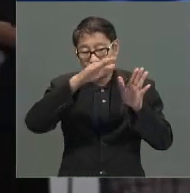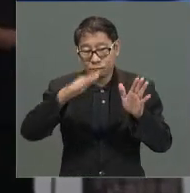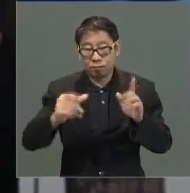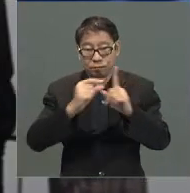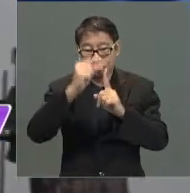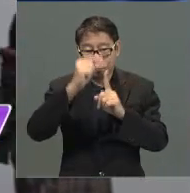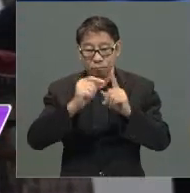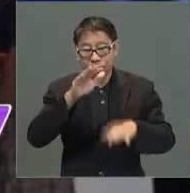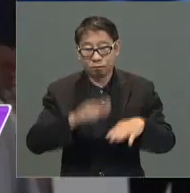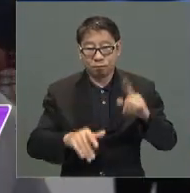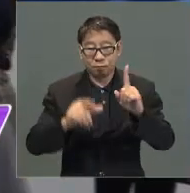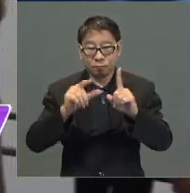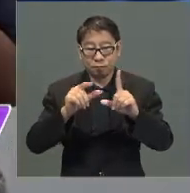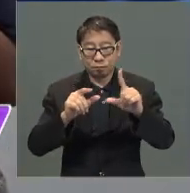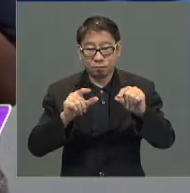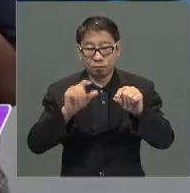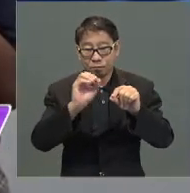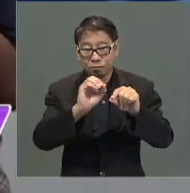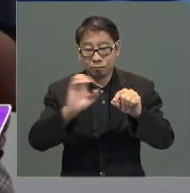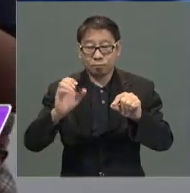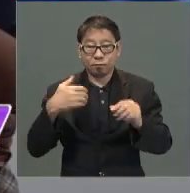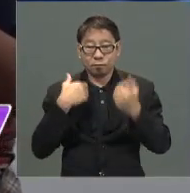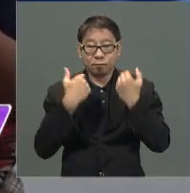ตำบลอัยเยอร์เวงอำเภอเบตงจังหวัดยะลามีนักท่องเที่ยวในจังหวัดชายแดนภาคใต้สวมใส่หน้ากากอนามัยแล้วก็ขึ้นมาสัมผัสอากาศเย็นพร้อมชมความงดงามของทะเลหมอกทะเลเหมาะสีขาวโพลนหนาแน่นเต็มยอดเขานะคะทำกลางอุณหภูมิประมาณ20องศาเซลเซียสเท่านั้นเองค่ะน่าอิจฉาจังเลยนะคะโดยนำกล้องถ่ายรูปโทรศัพท์มาเก็บภาพความประทับใจมาเช็คอินตามจุดต่างๆแล้วก็เก็บภาพไว้เป็นที่ระลึกการจำนวนมากค่ะซึ่งการท่องเที่ยวในครั้งนี้ก็อย่างที่ทราบกันนะคะจะแตกต่างจากการท่อง